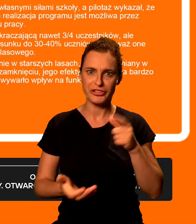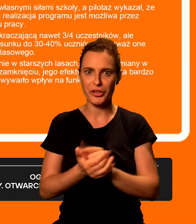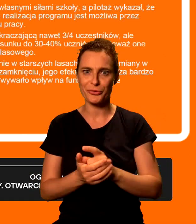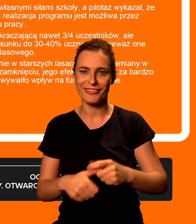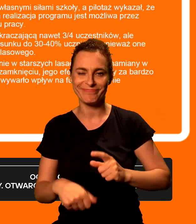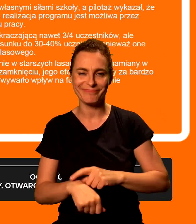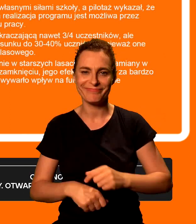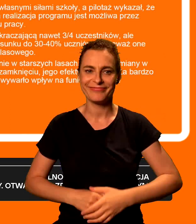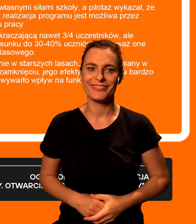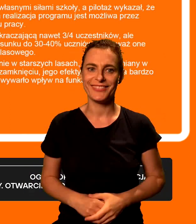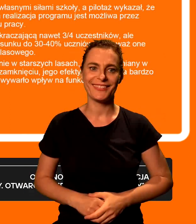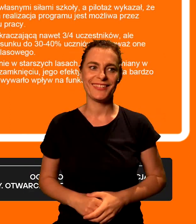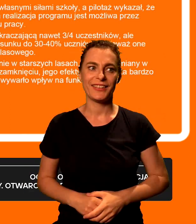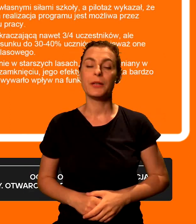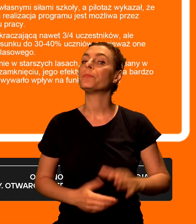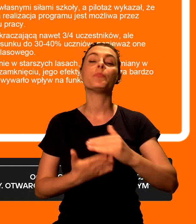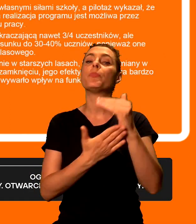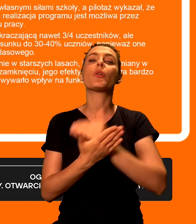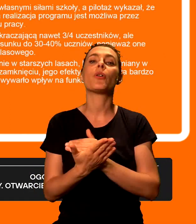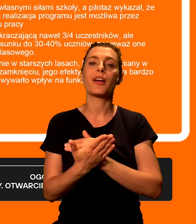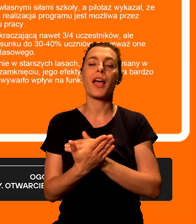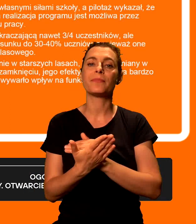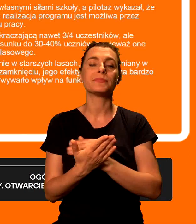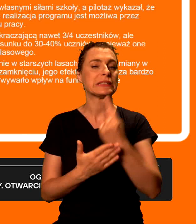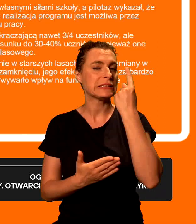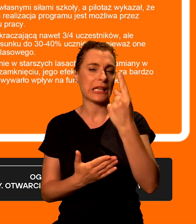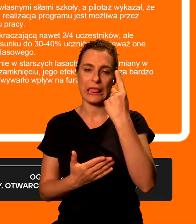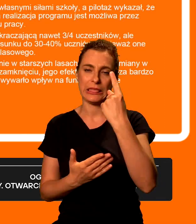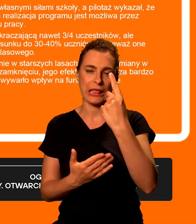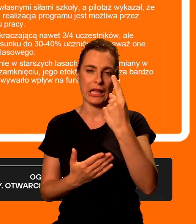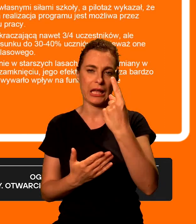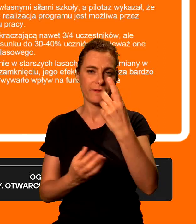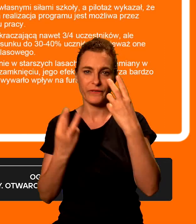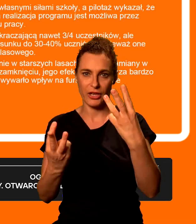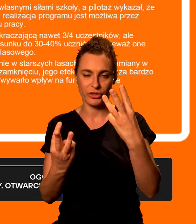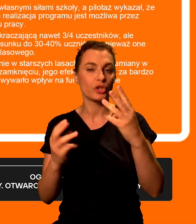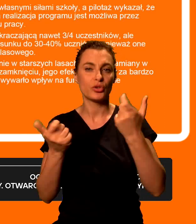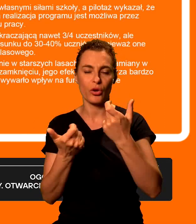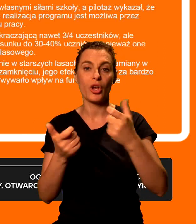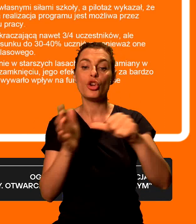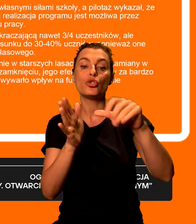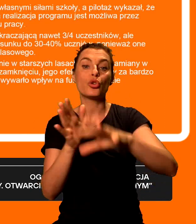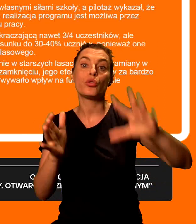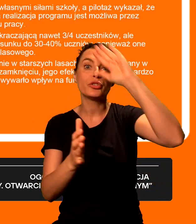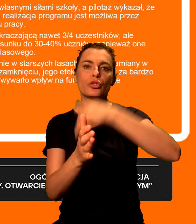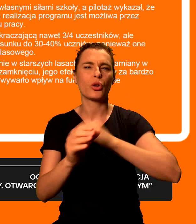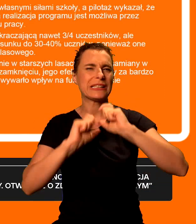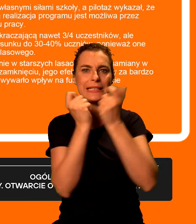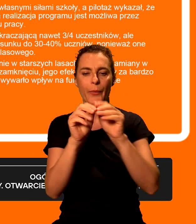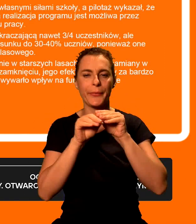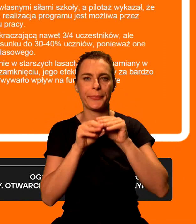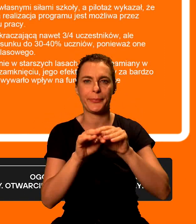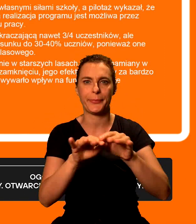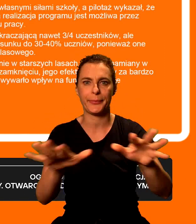Słuchajcie, program ma jedną bardzo ważną cechę. Działa na całe środowisko szkolne. To, co widzimy